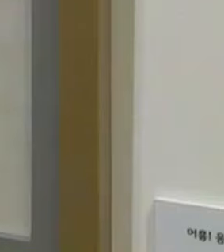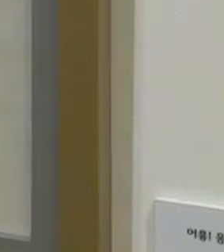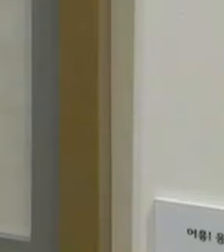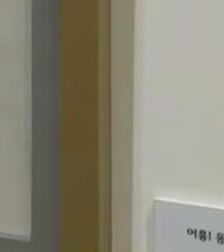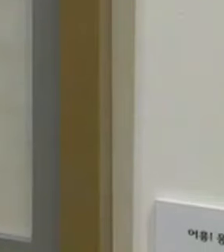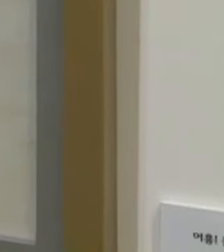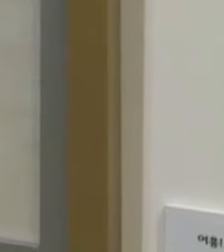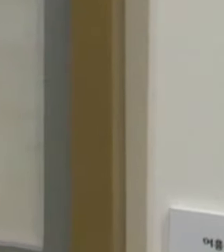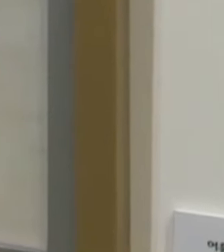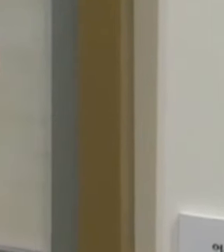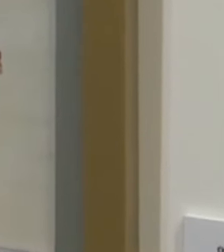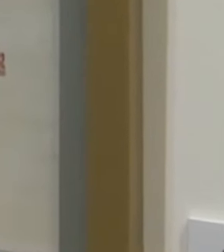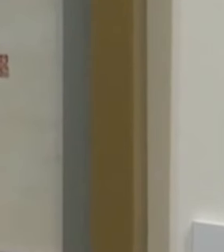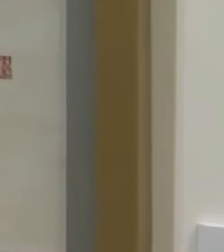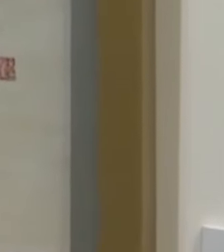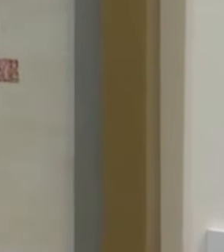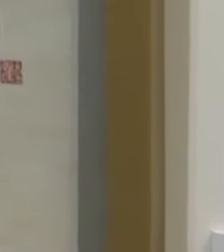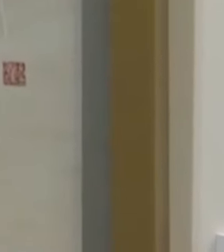으